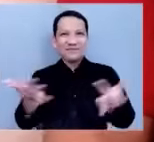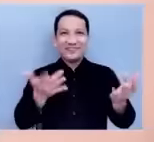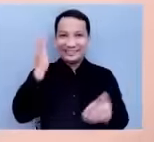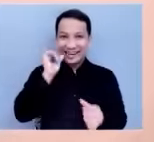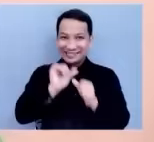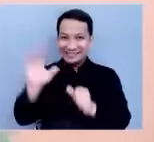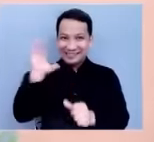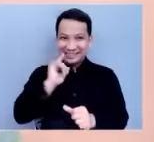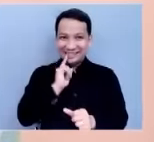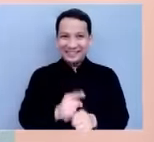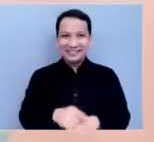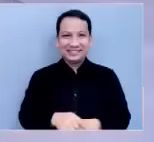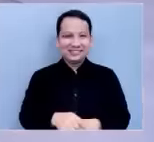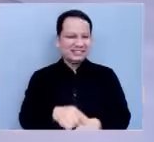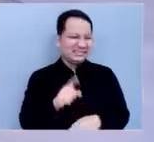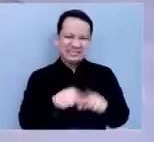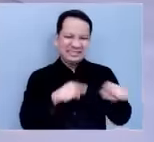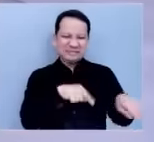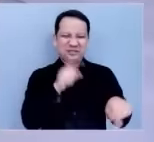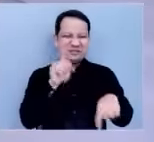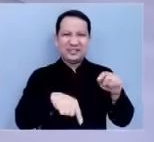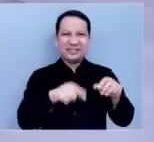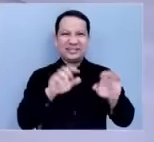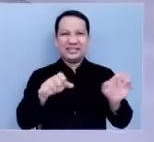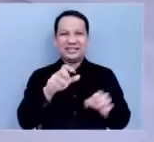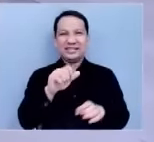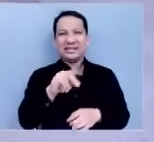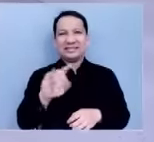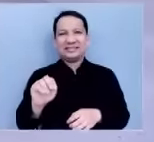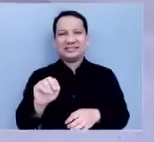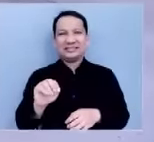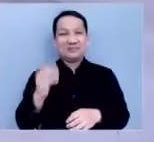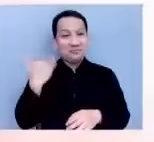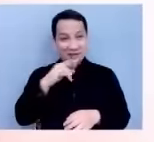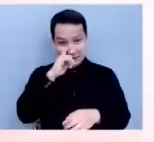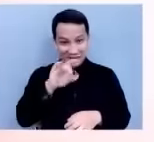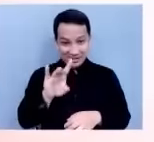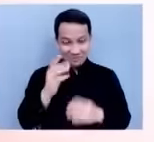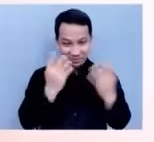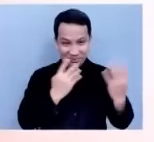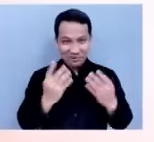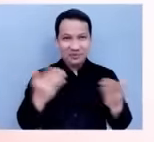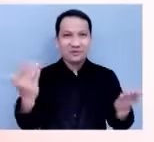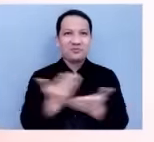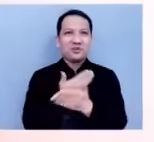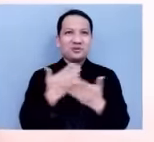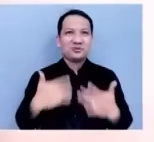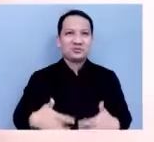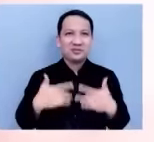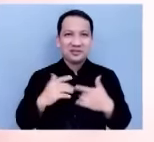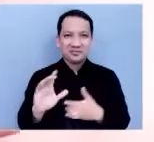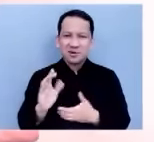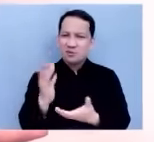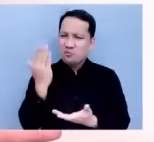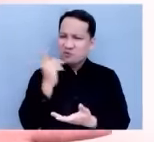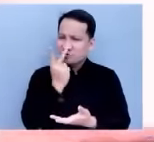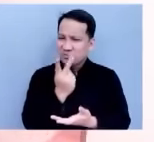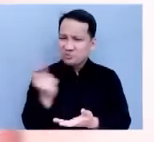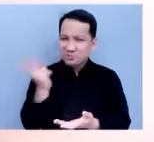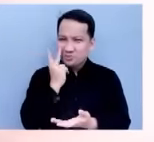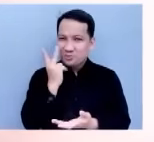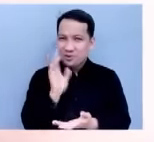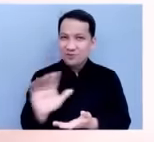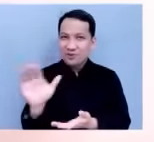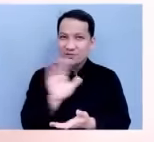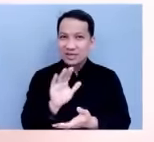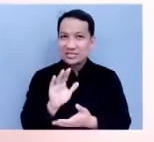Nakakailang ng tawaging Aling Maliit. Hindi, ito, kakadebu mo nga lang. Tapos ito, bagong kabanata ng buhay mo. Ano po makikita namin sa